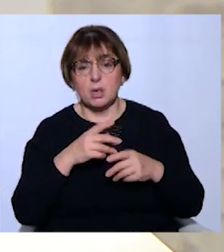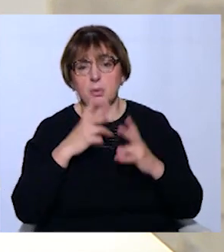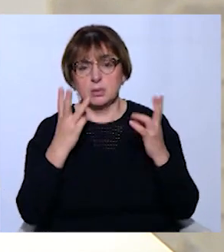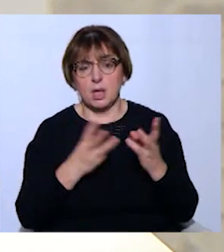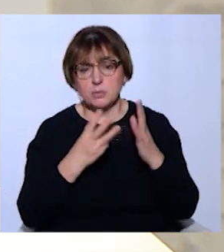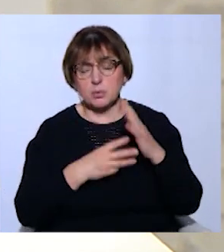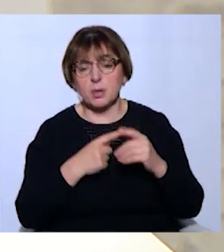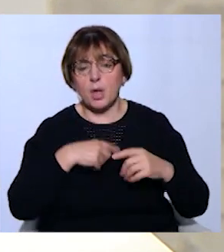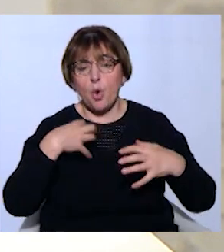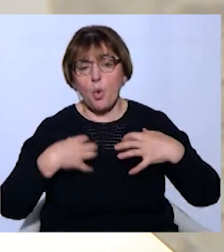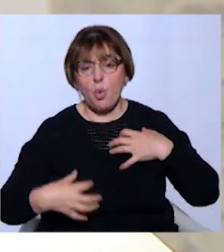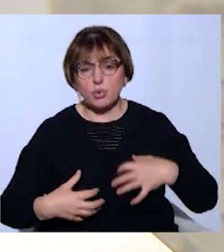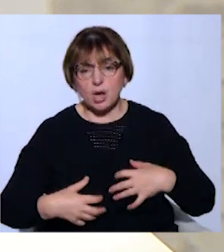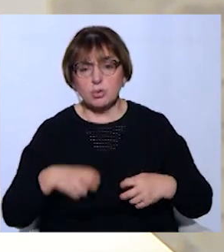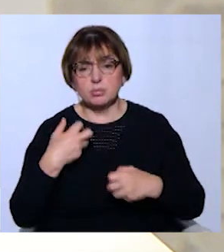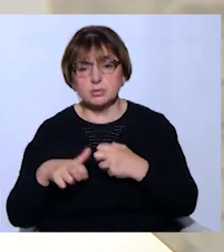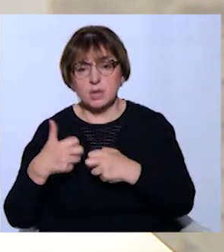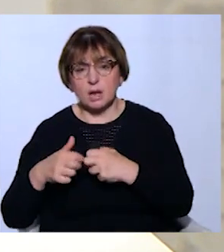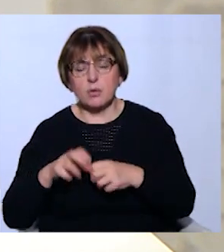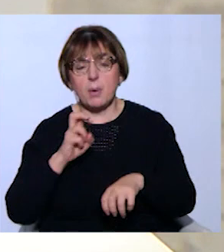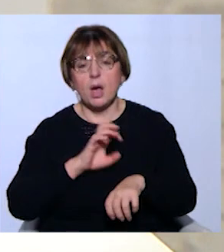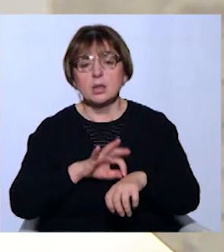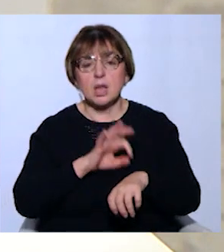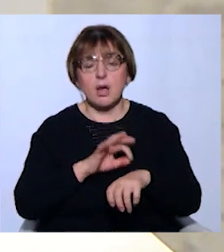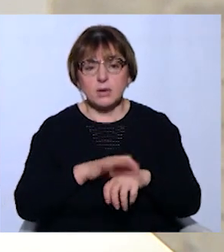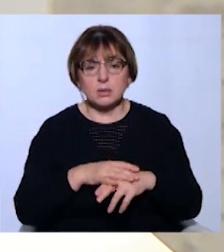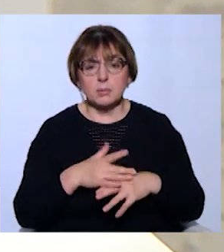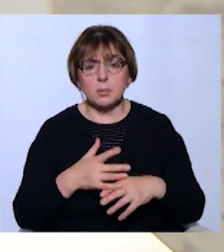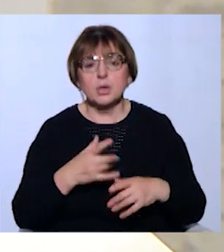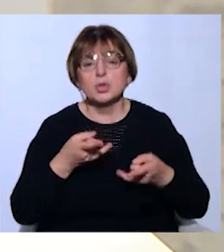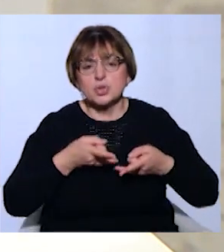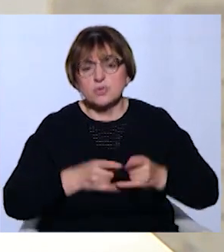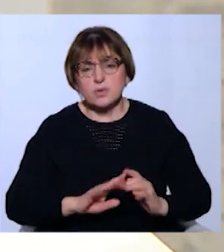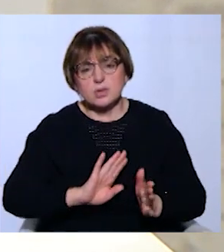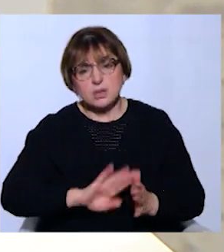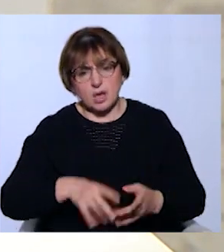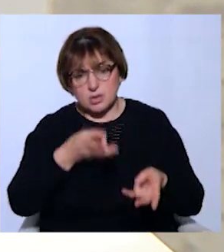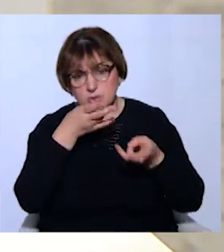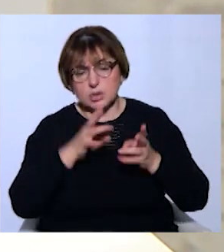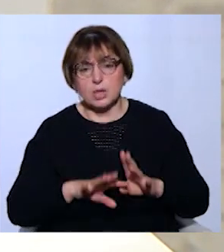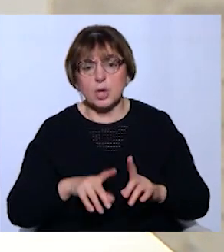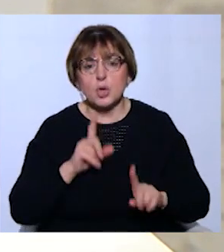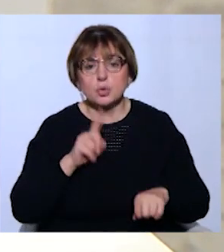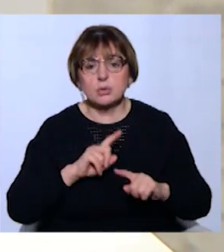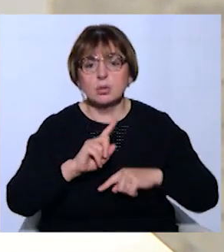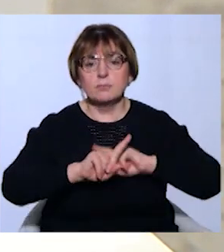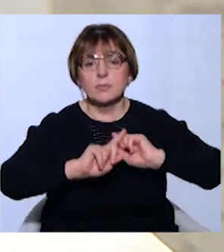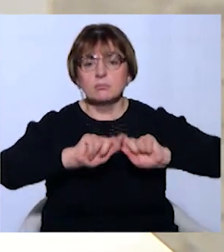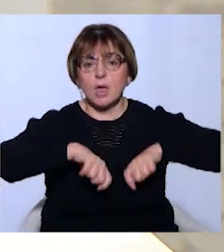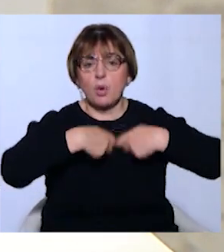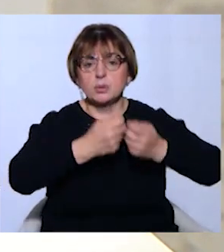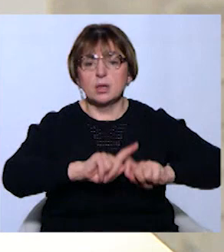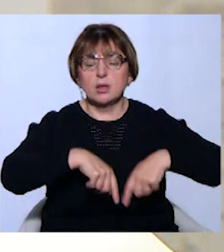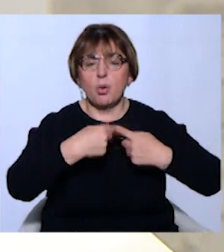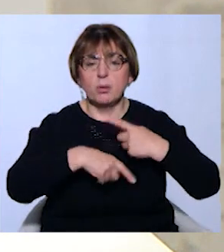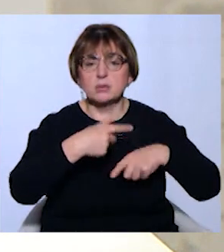ორგანოების ფუნქციების მოშლა, დაავადებებიც კი ზოგჯერ უშვილობას იწვევს და ზოგჯერ კიდე თაობიდან თაობას გადაეცემა და